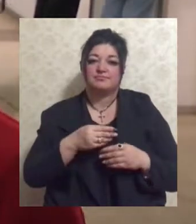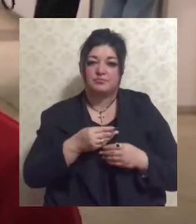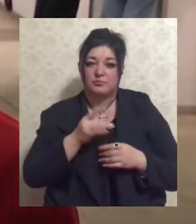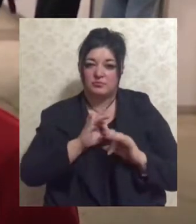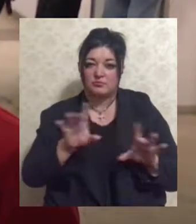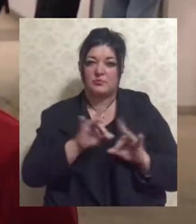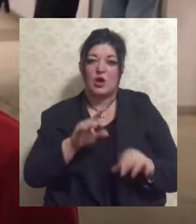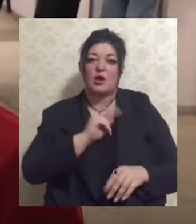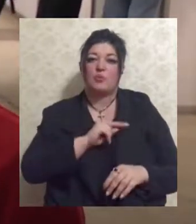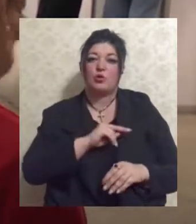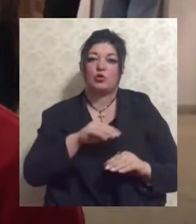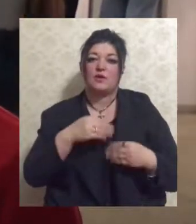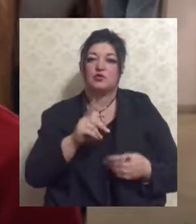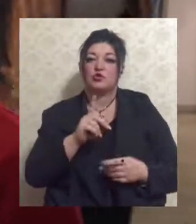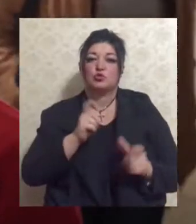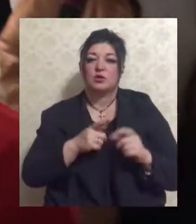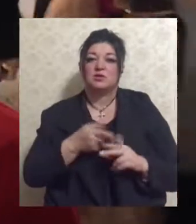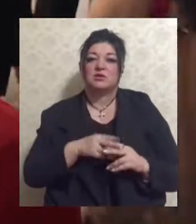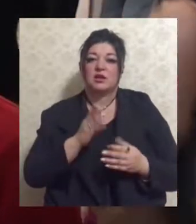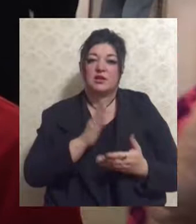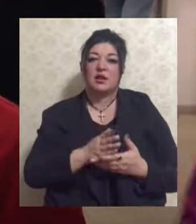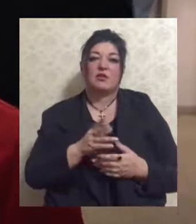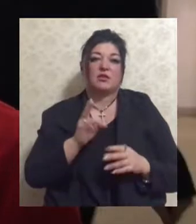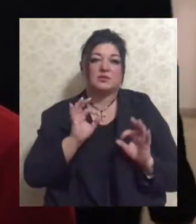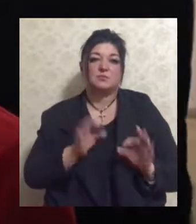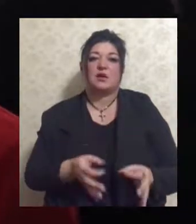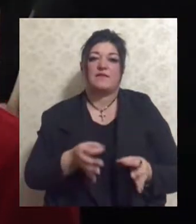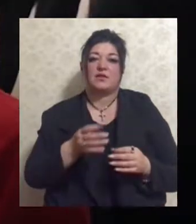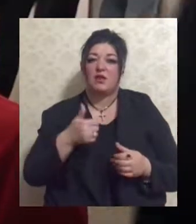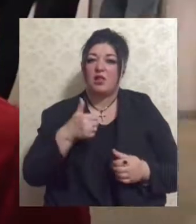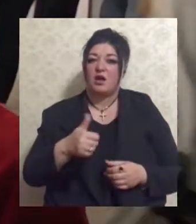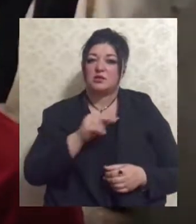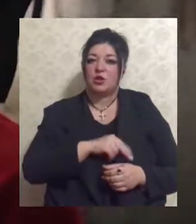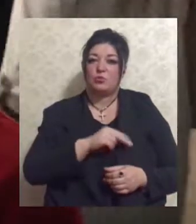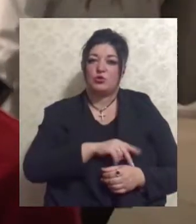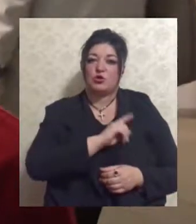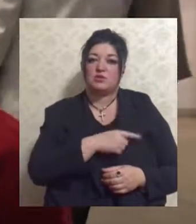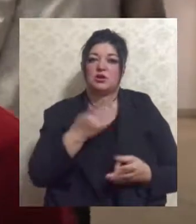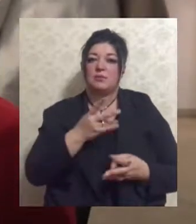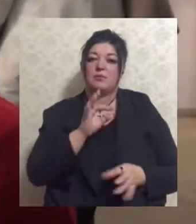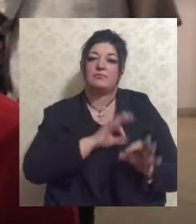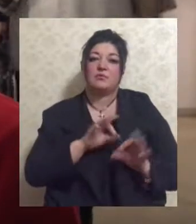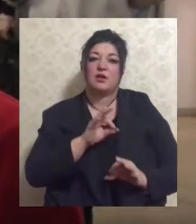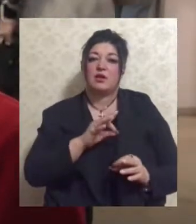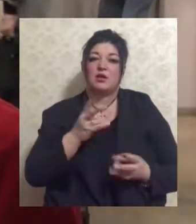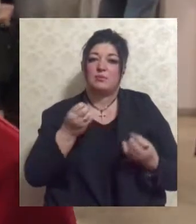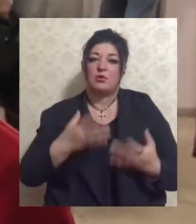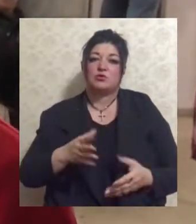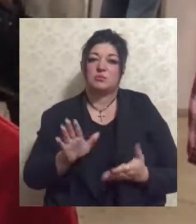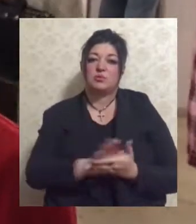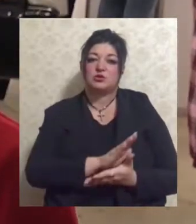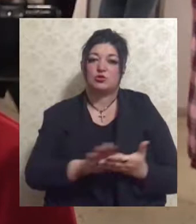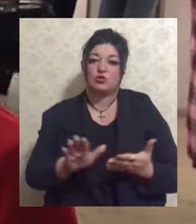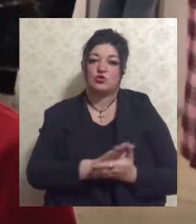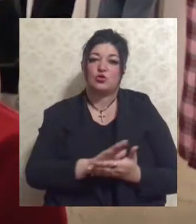студенти – це є насправді класна робоча сила, яку не потрібно використовувати просто безкоштовно, а це є класна робоча сила, яку